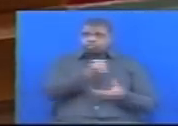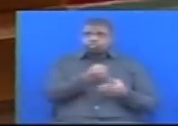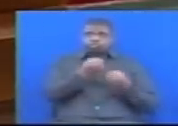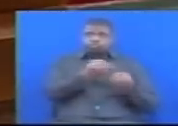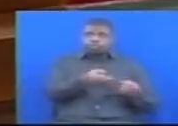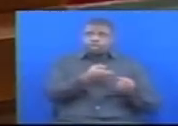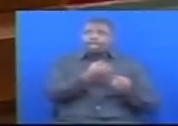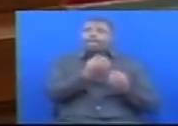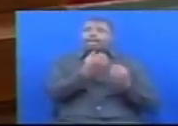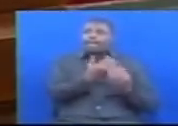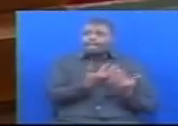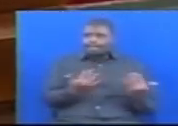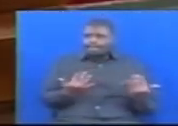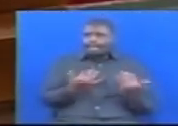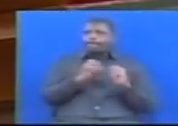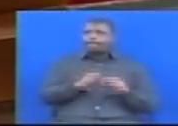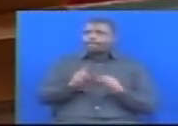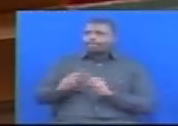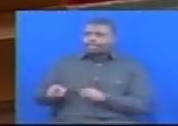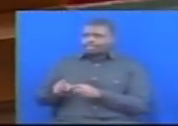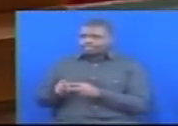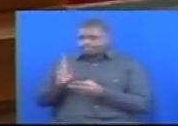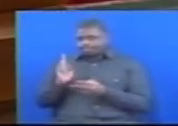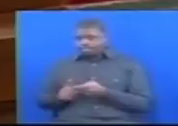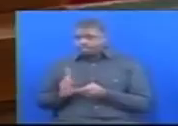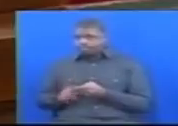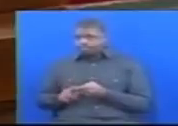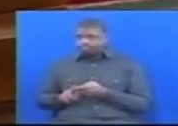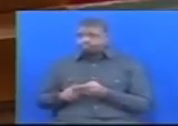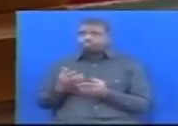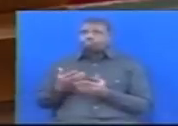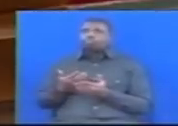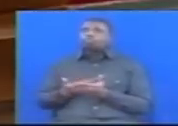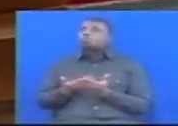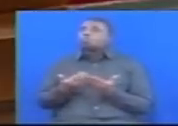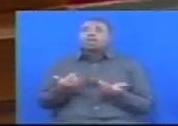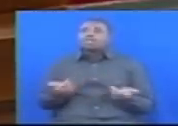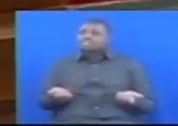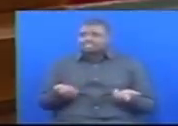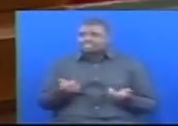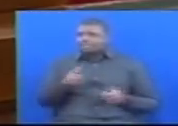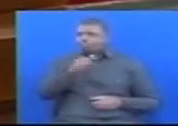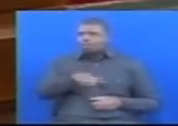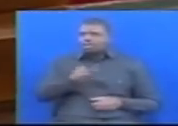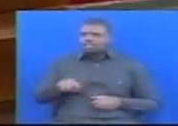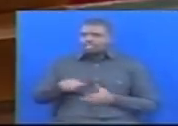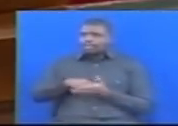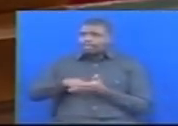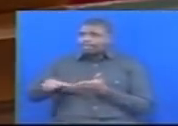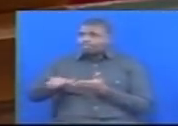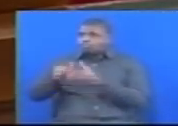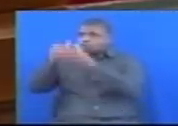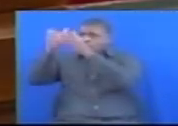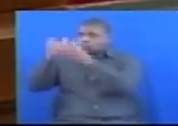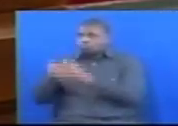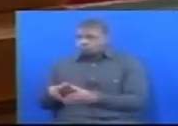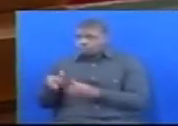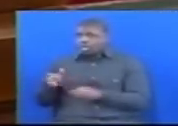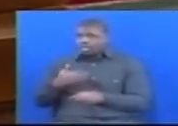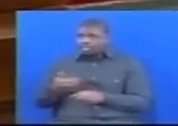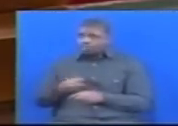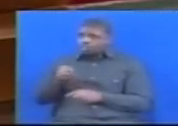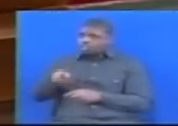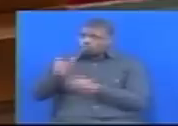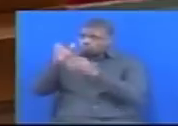aina mbalimbali. Katika swali la pili kuhusiana na kwa nini mwananchi anapokuwa amelipishwa nguzo anatakiwa